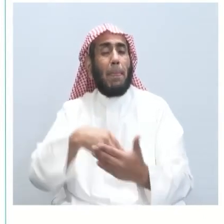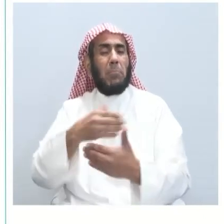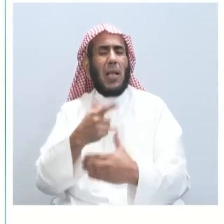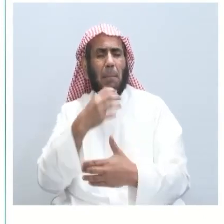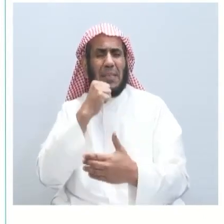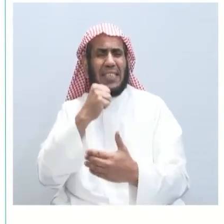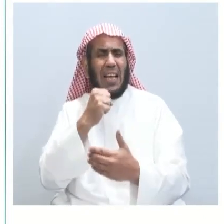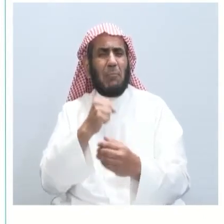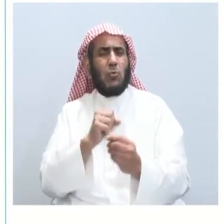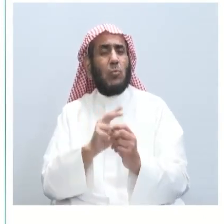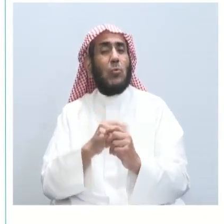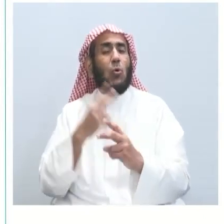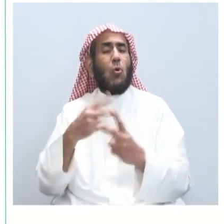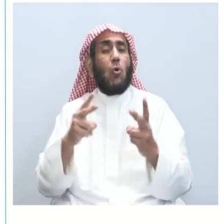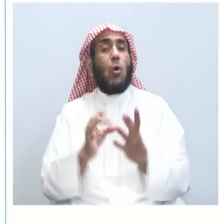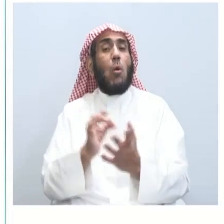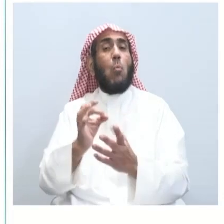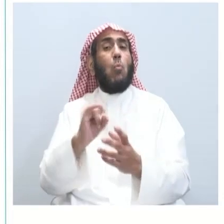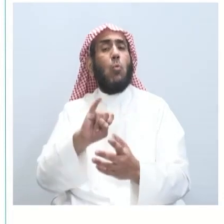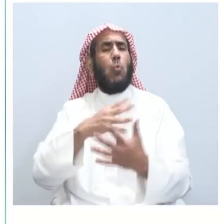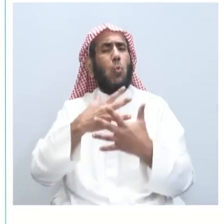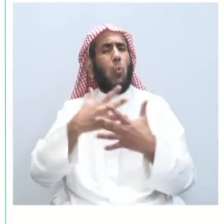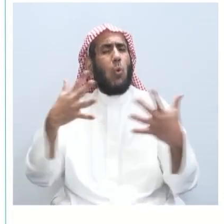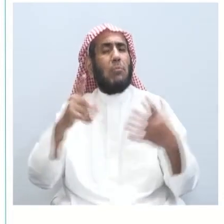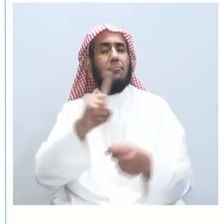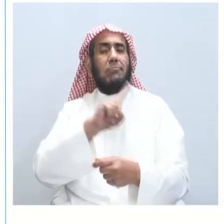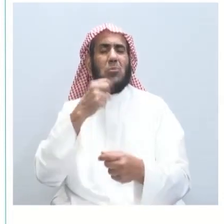من الصعب ان تلبي مثلا للمدينه بشكل